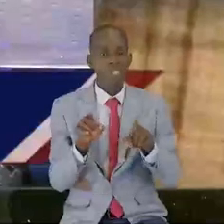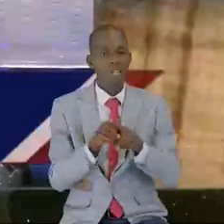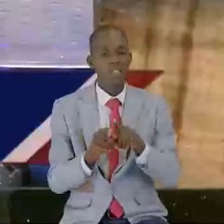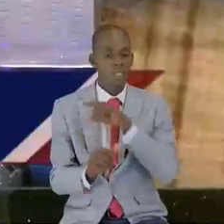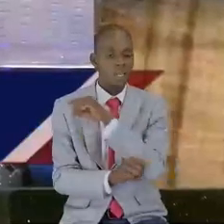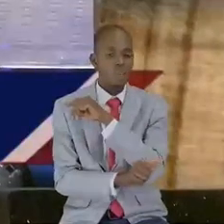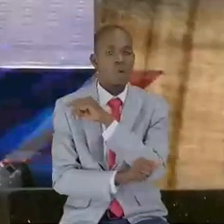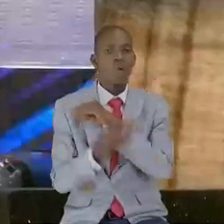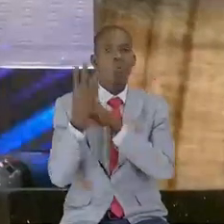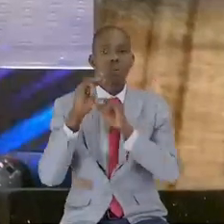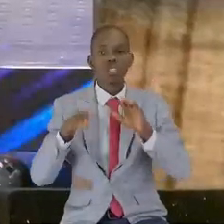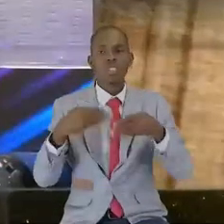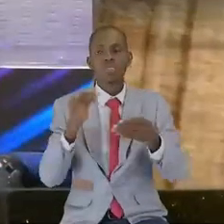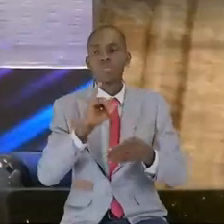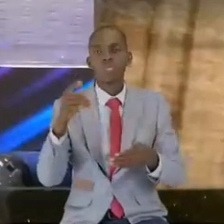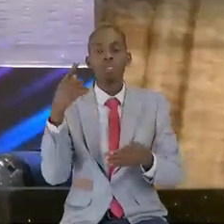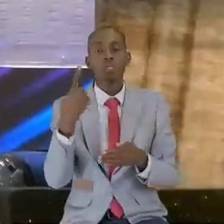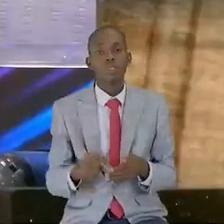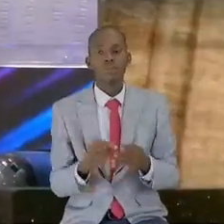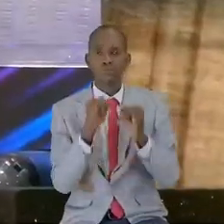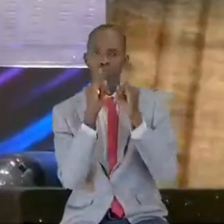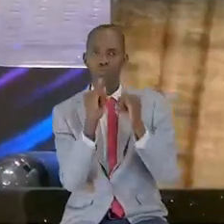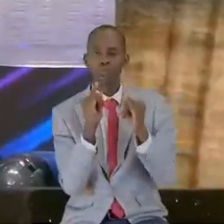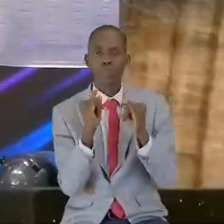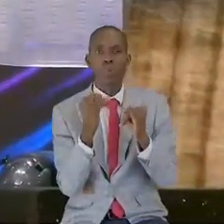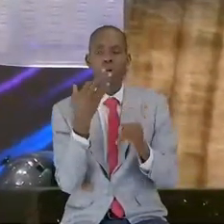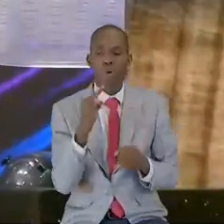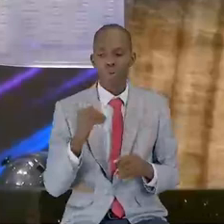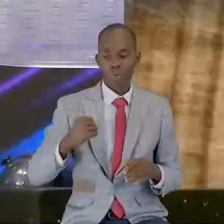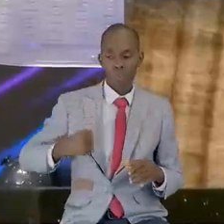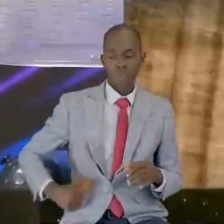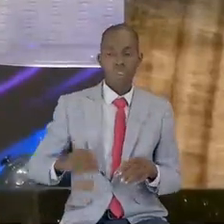comme Abraham avait reçu la circoncision de la chair,